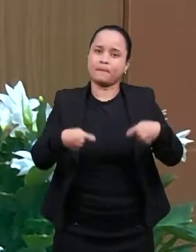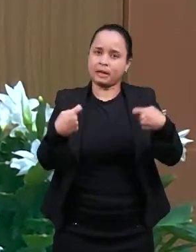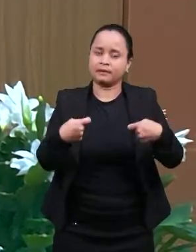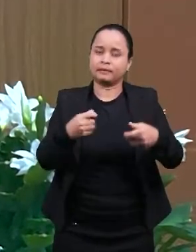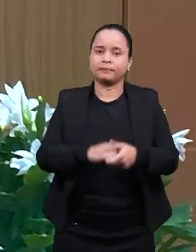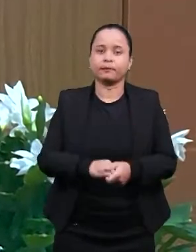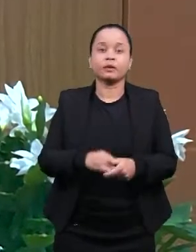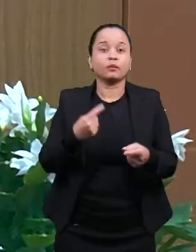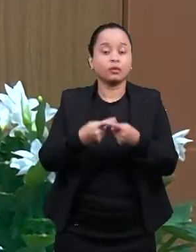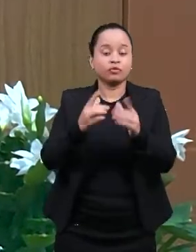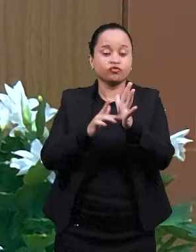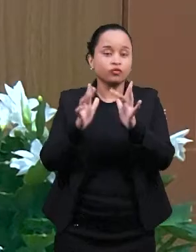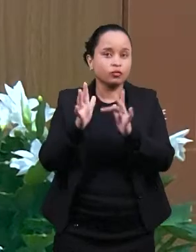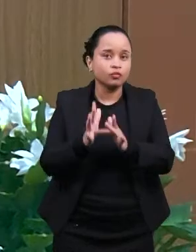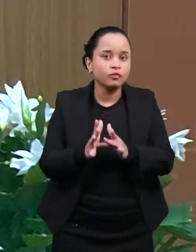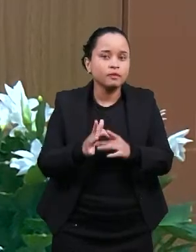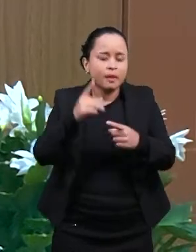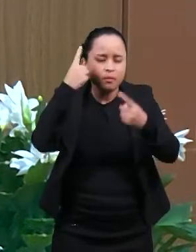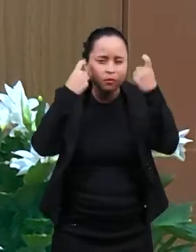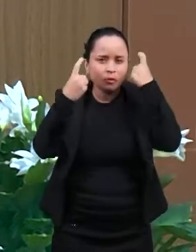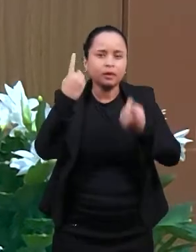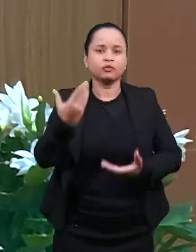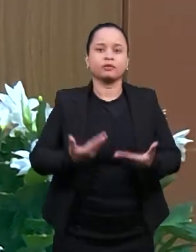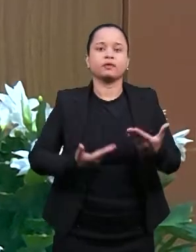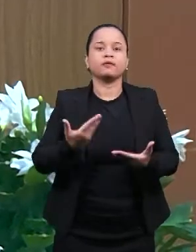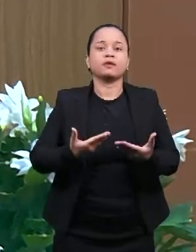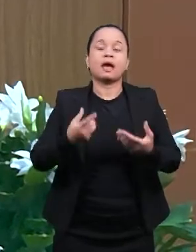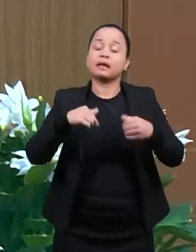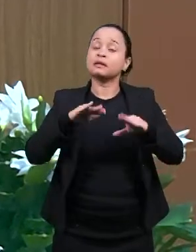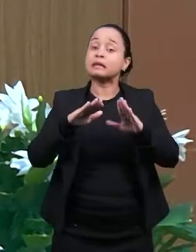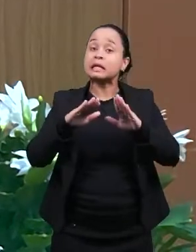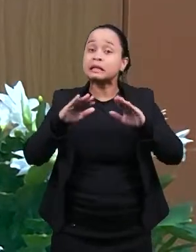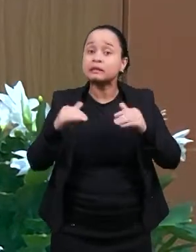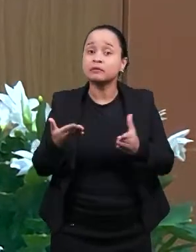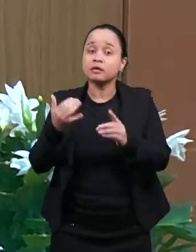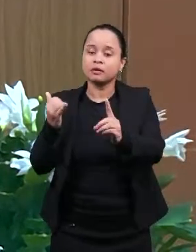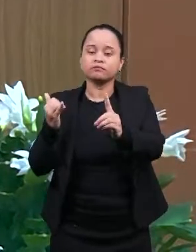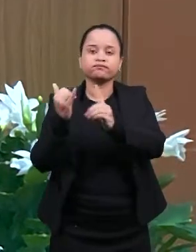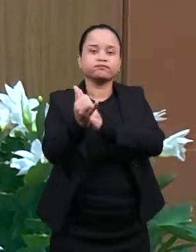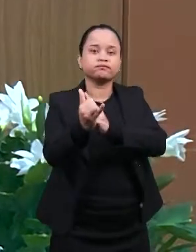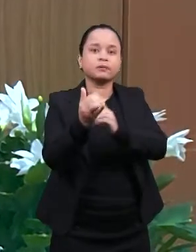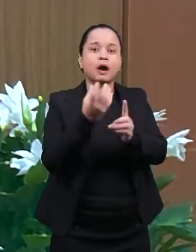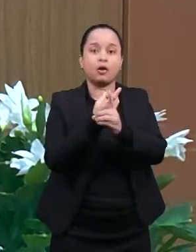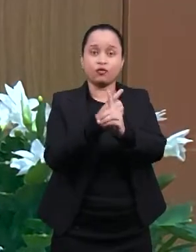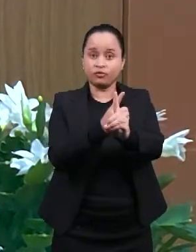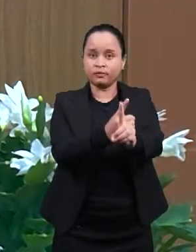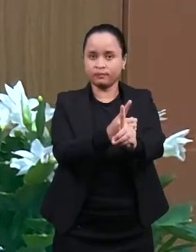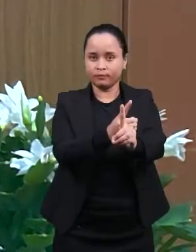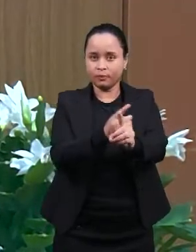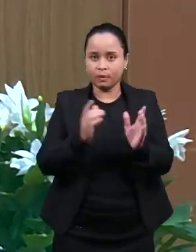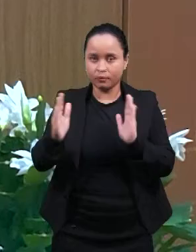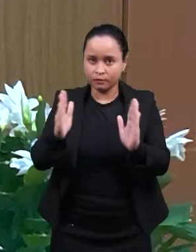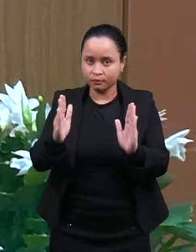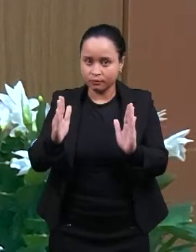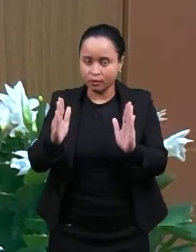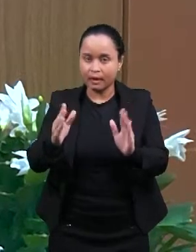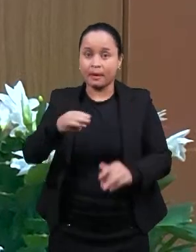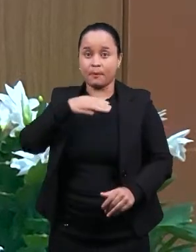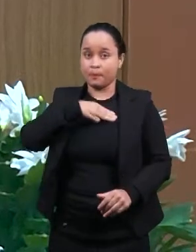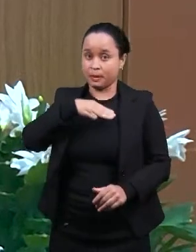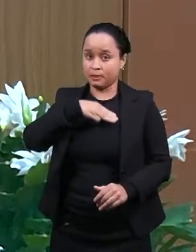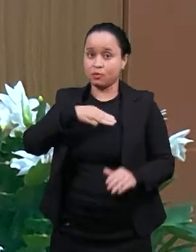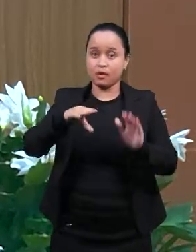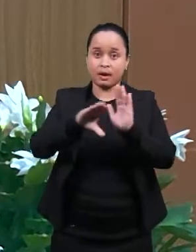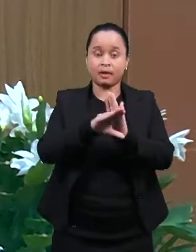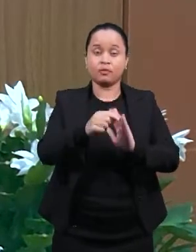Иисус, Он переживал за церковь, и Он пророчествует ученикам своим об этом моменте, в котором мы с вами живем. Матфея